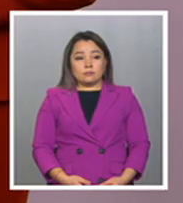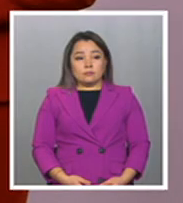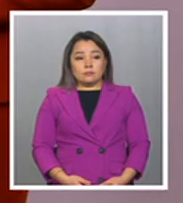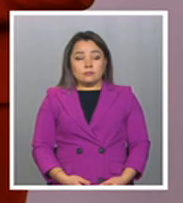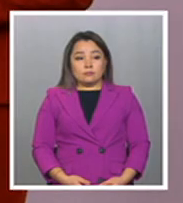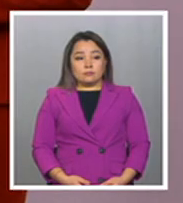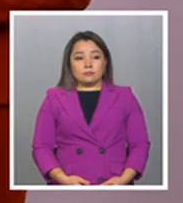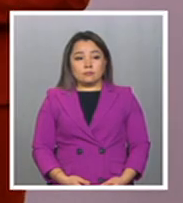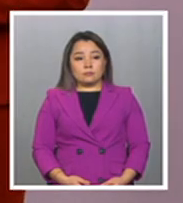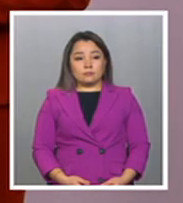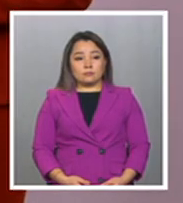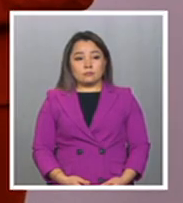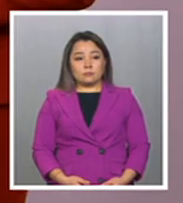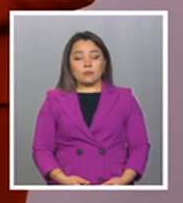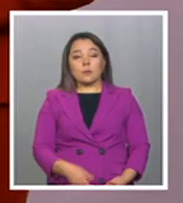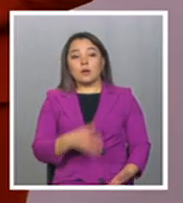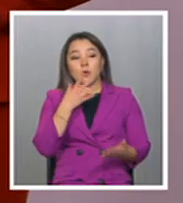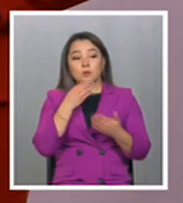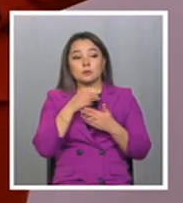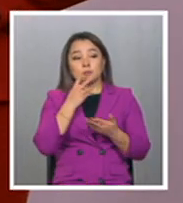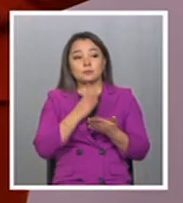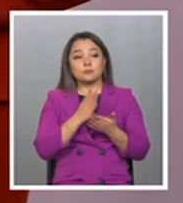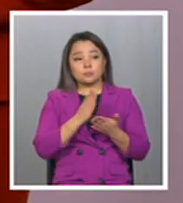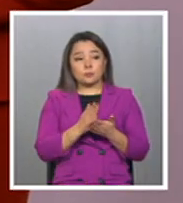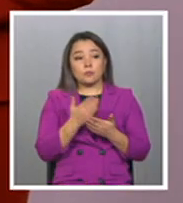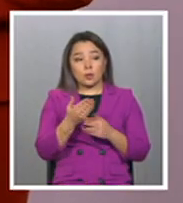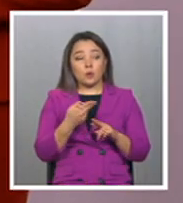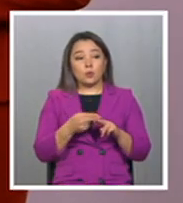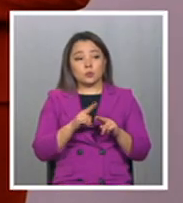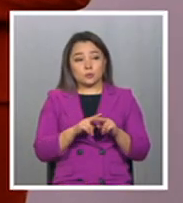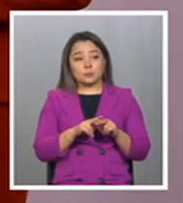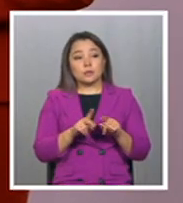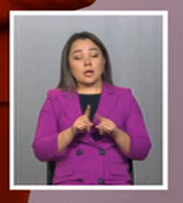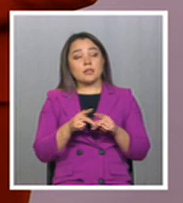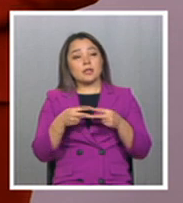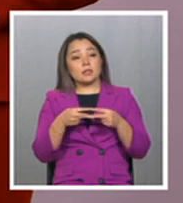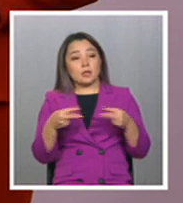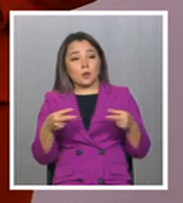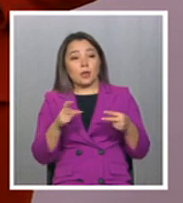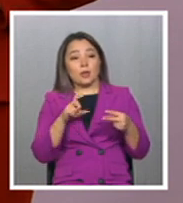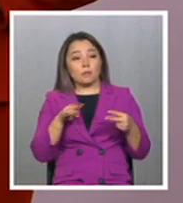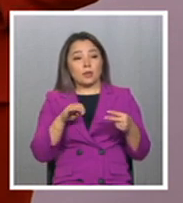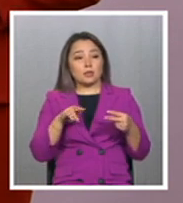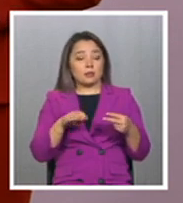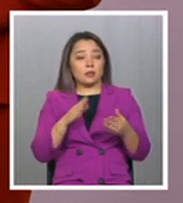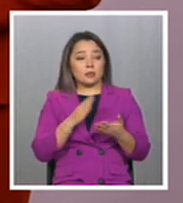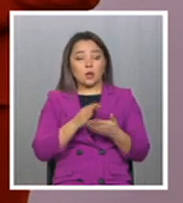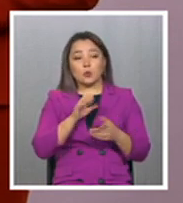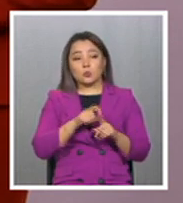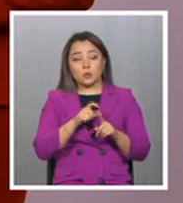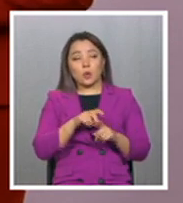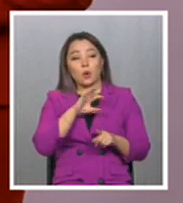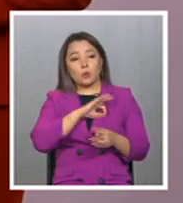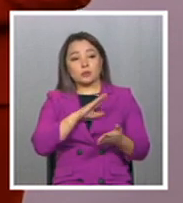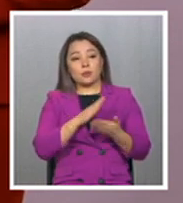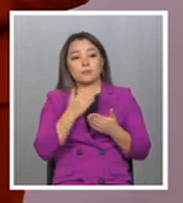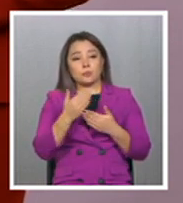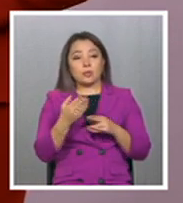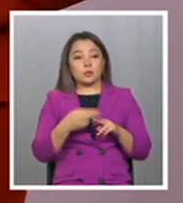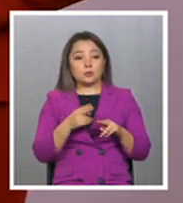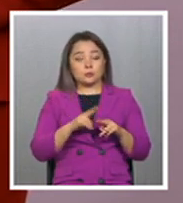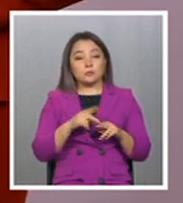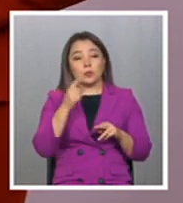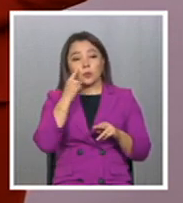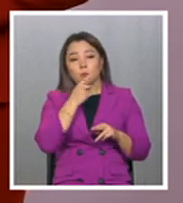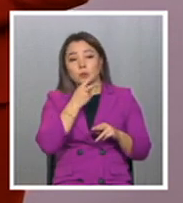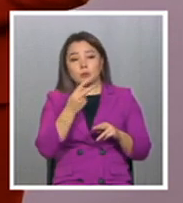Иә, балалар, өздерін көріп отырғандай, бұл жерде теңеу, эпитет сөздер қолданған екен. Яғни, көзіндей